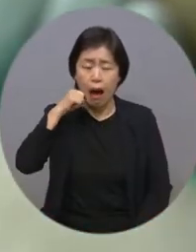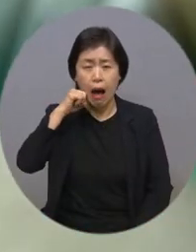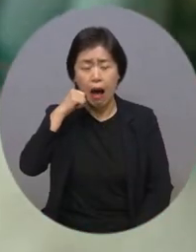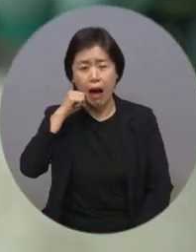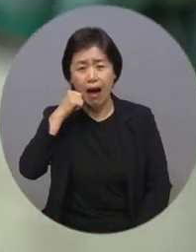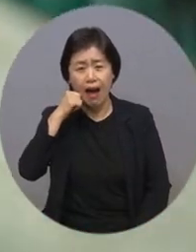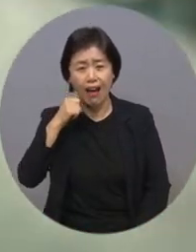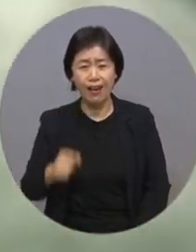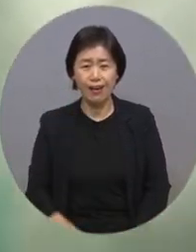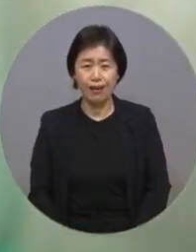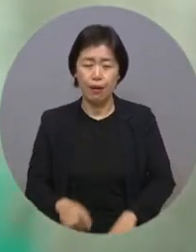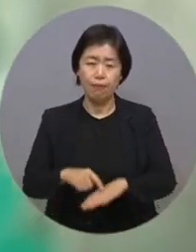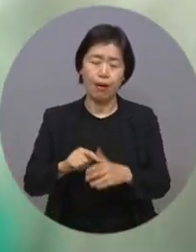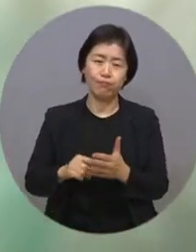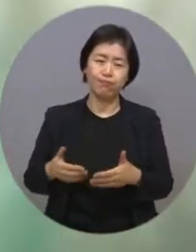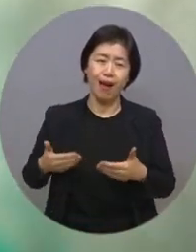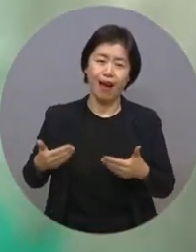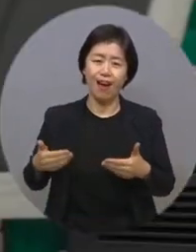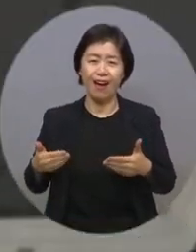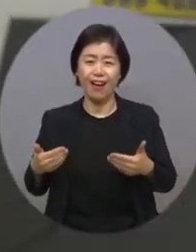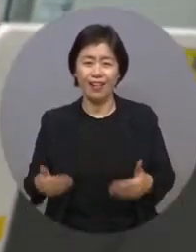어렵네요. 마음이 급해요.